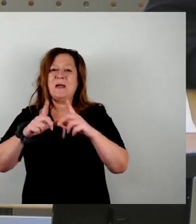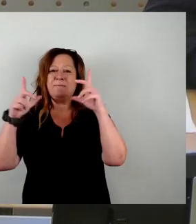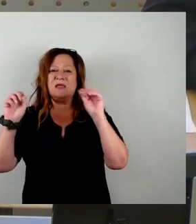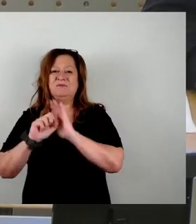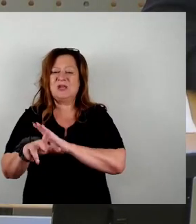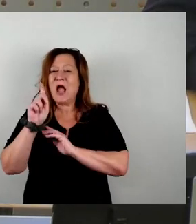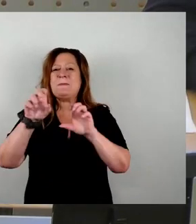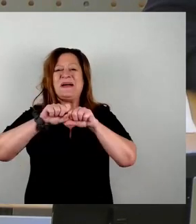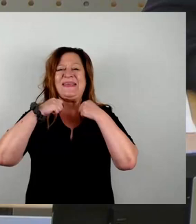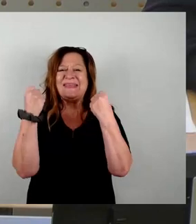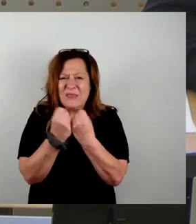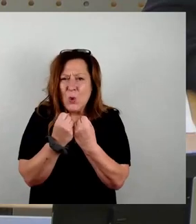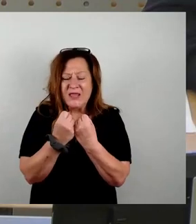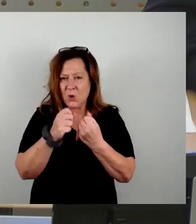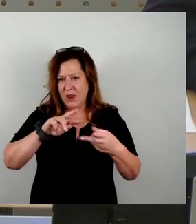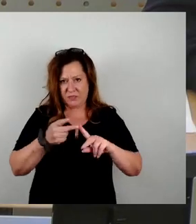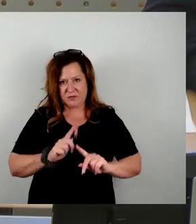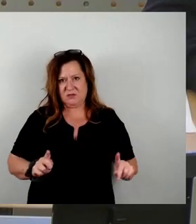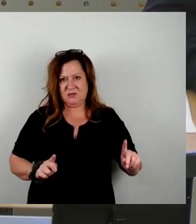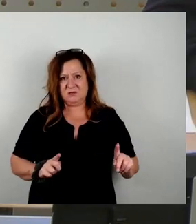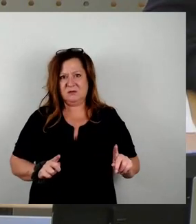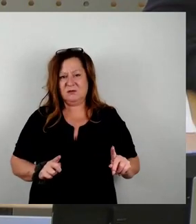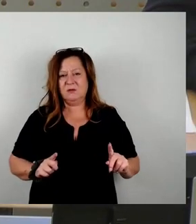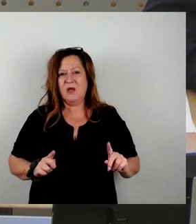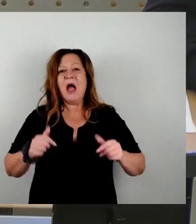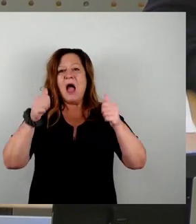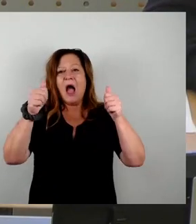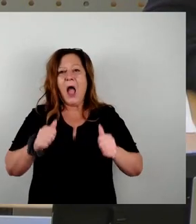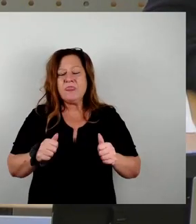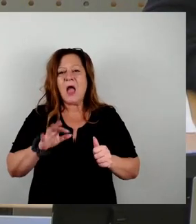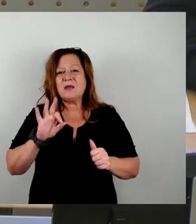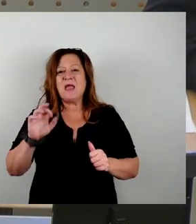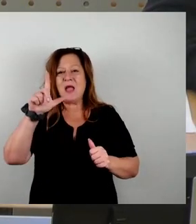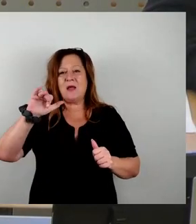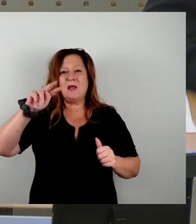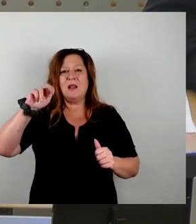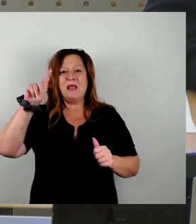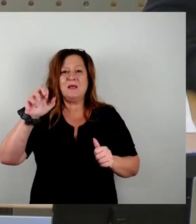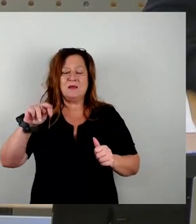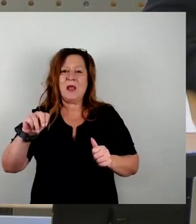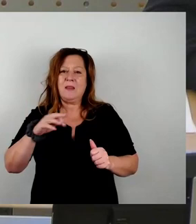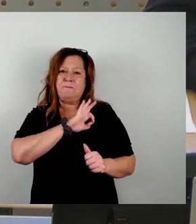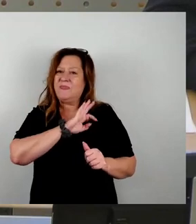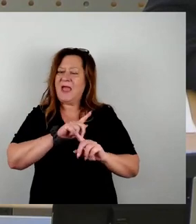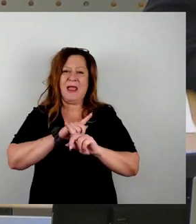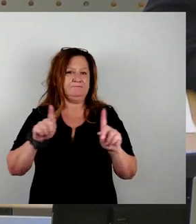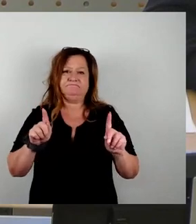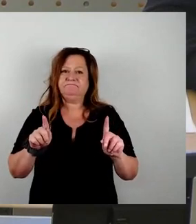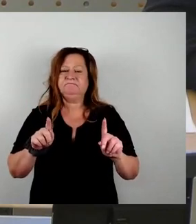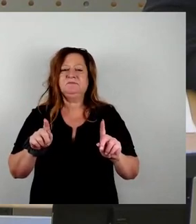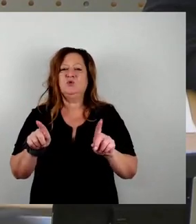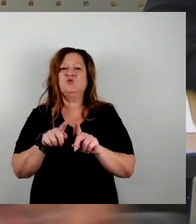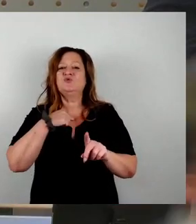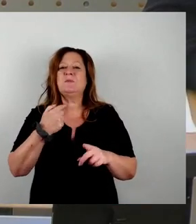Situation nichts ändern. Wir werden dem Antrag der Linken hier in ungeänderter Form zustimmen und ja, sind gespannt, wie sich das ganze Thema